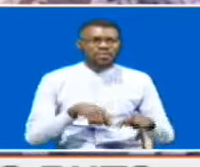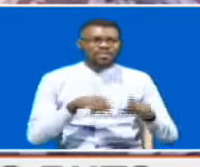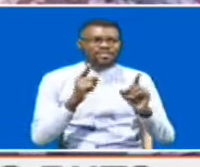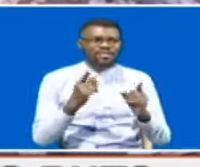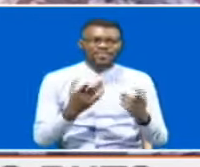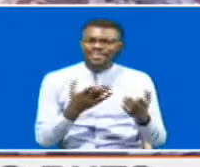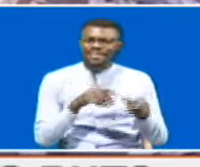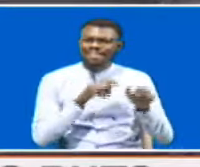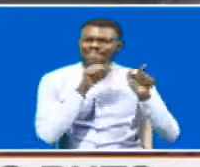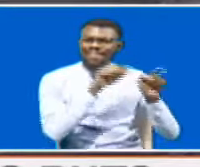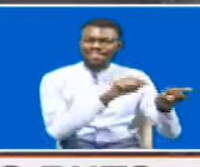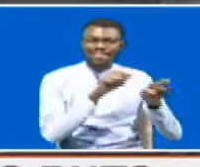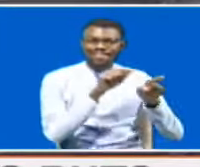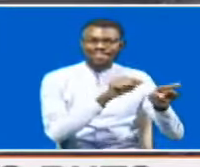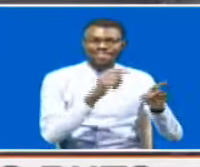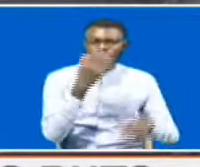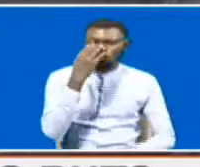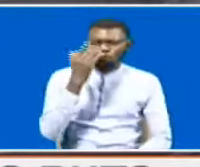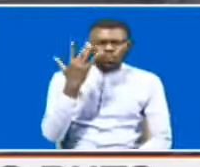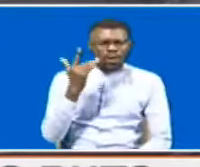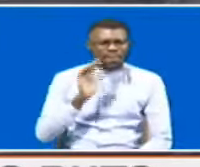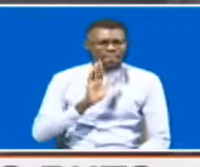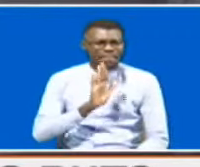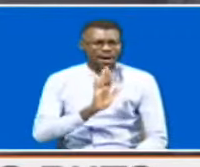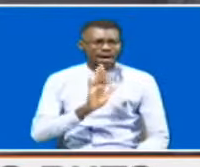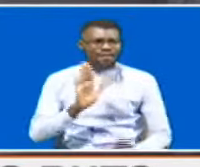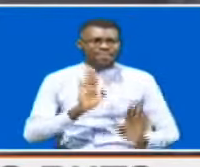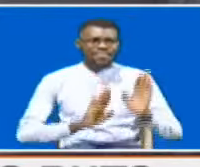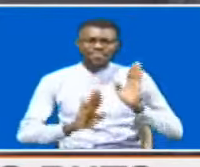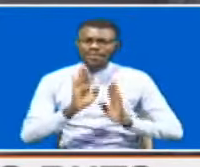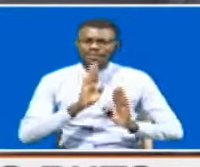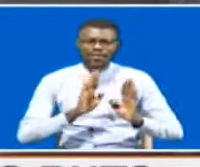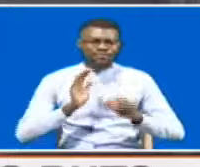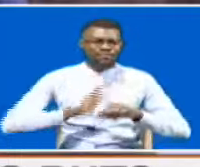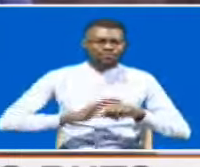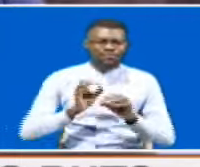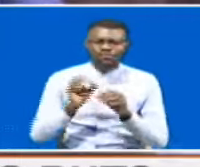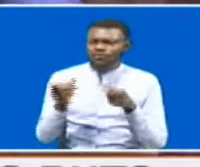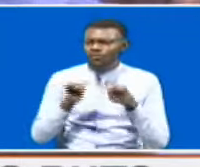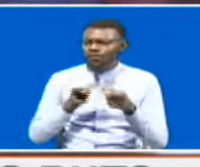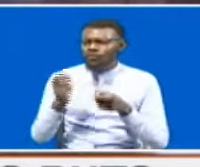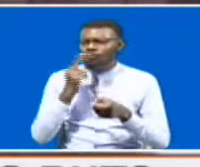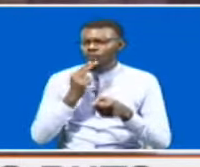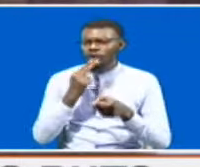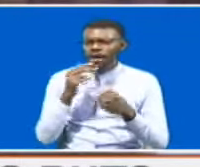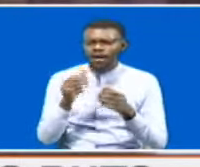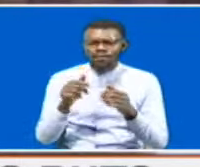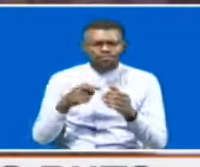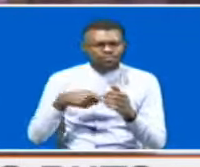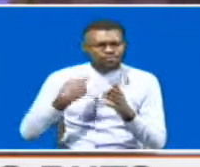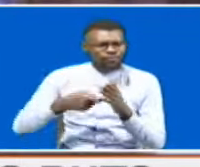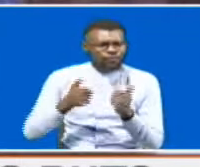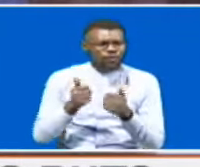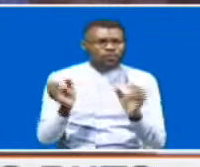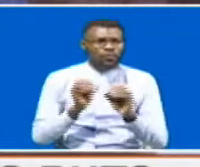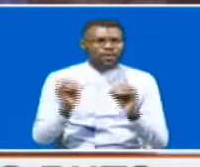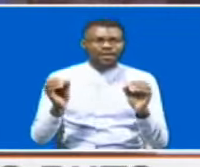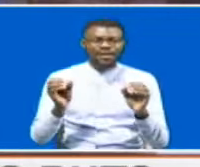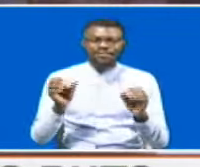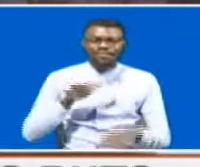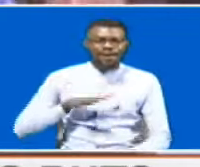koo Rais William Ruto kuhusu mtindo wake wa kukabiliana na sekta ya sukari. Eneo hili yote ni wakulima wa